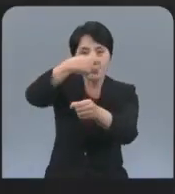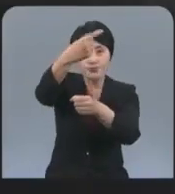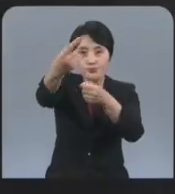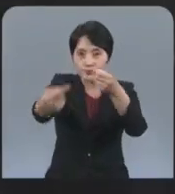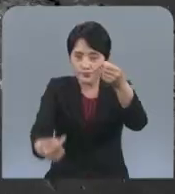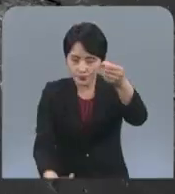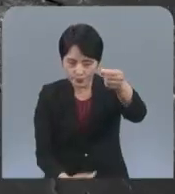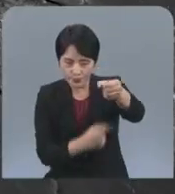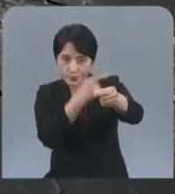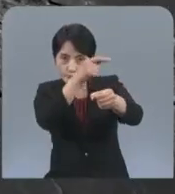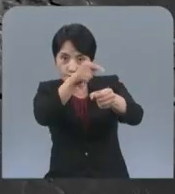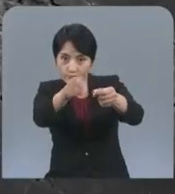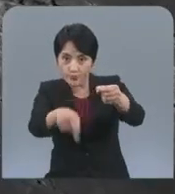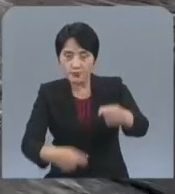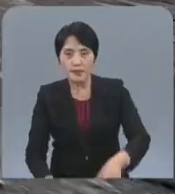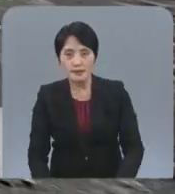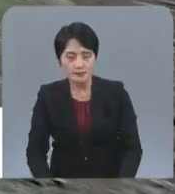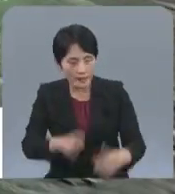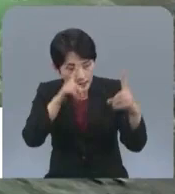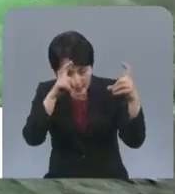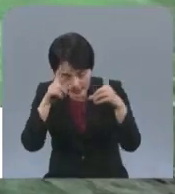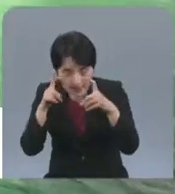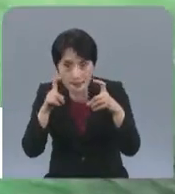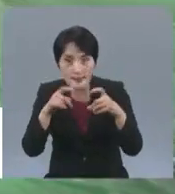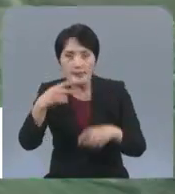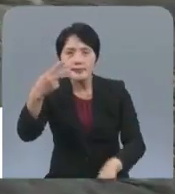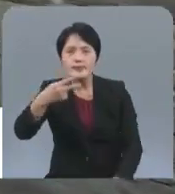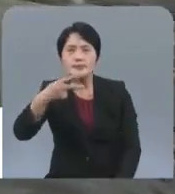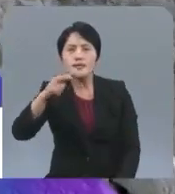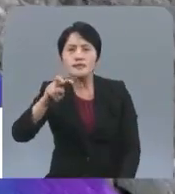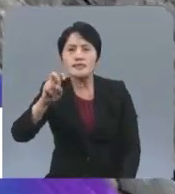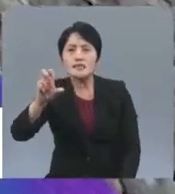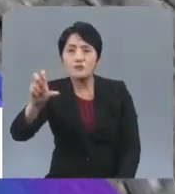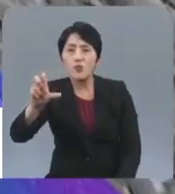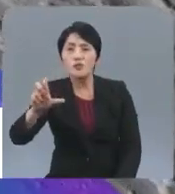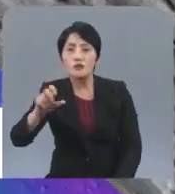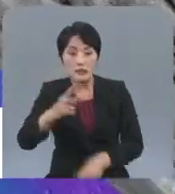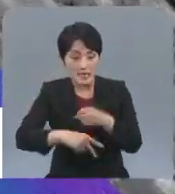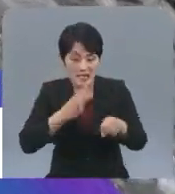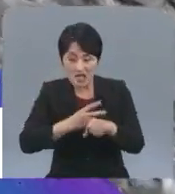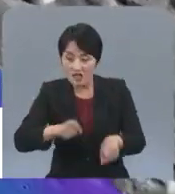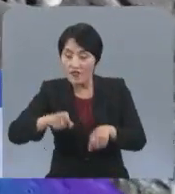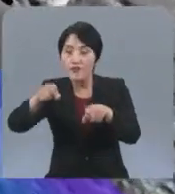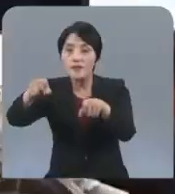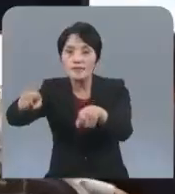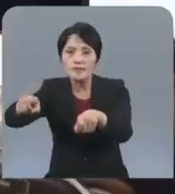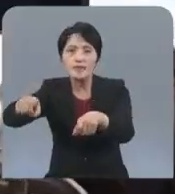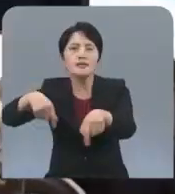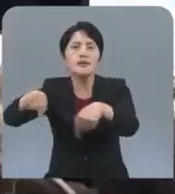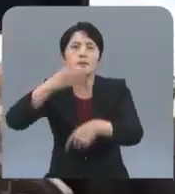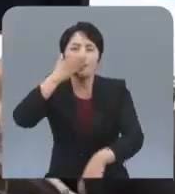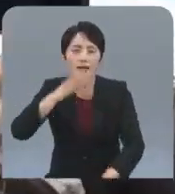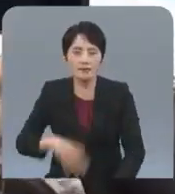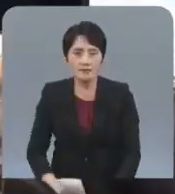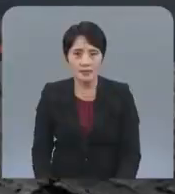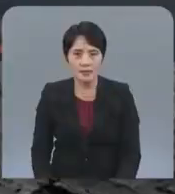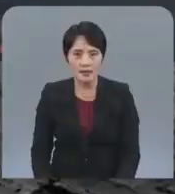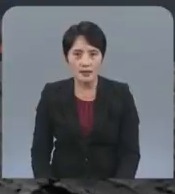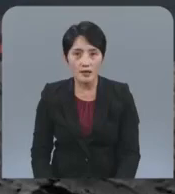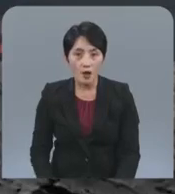grâce à une trajectoire prè s'exempte d'erreur cette mission a bénéficié d'une prolongation de 2 années supplémentaires portant ainsi son terme à